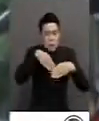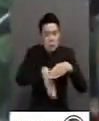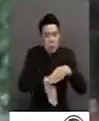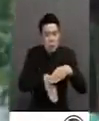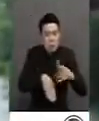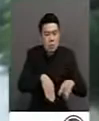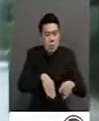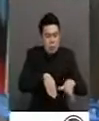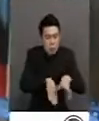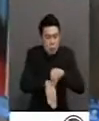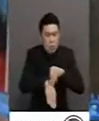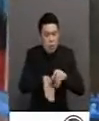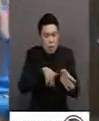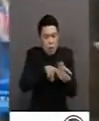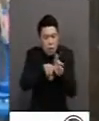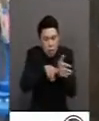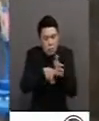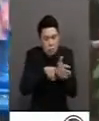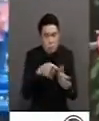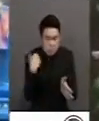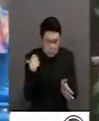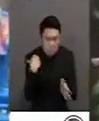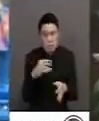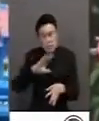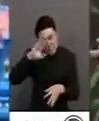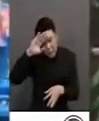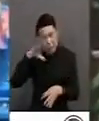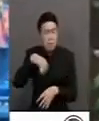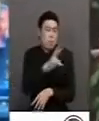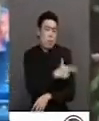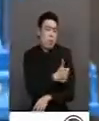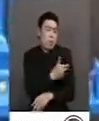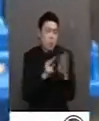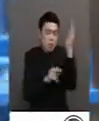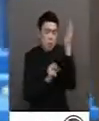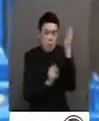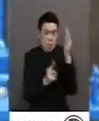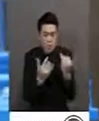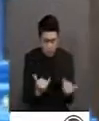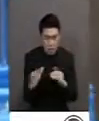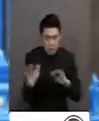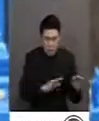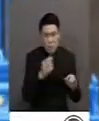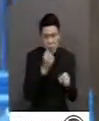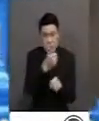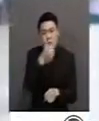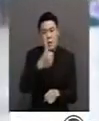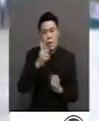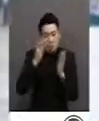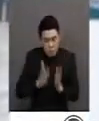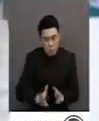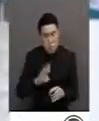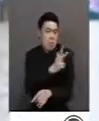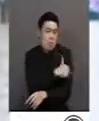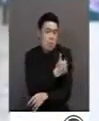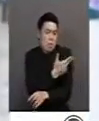พราะว่าเชื้อโรคตามน้ำมันก็มีเยอะส่วนการรักษาผู้ป่วยโรงพยาบาลที่นครศรีธรรมราชตอนนี้ก็พร้อมครับทั้งบุคลากรทาง